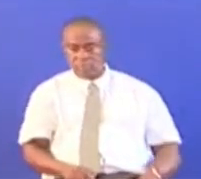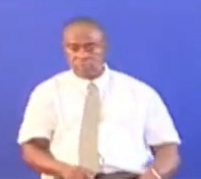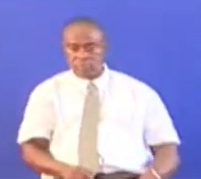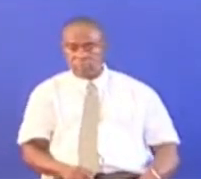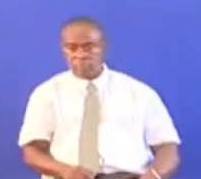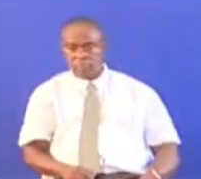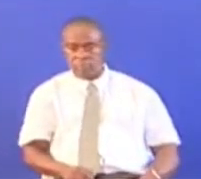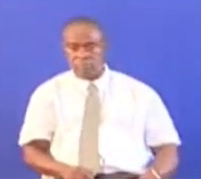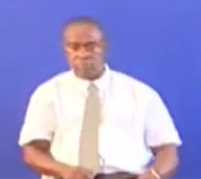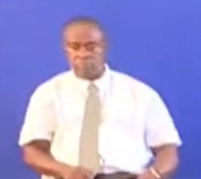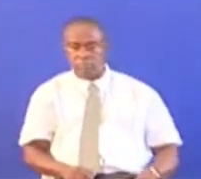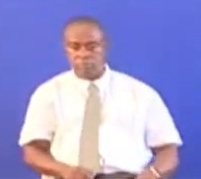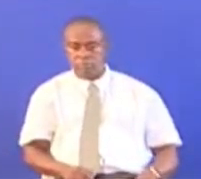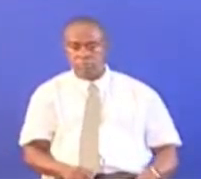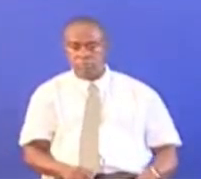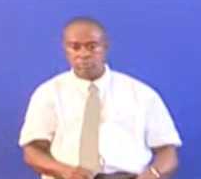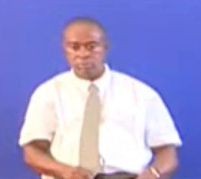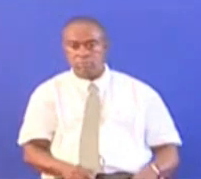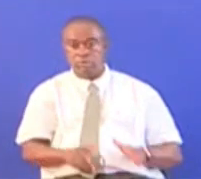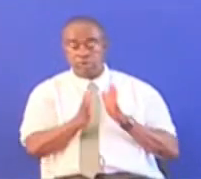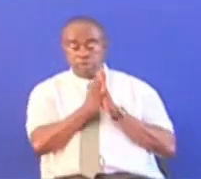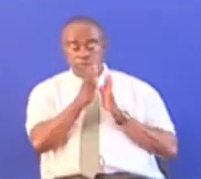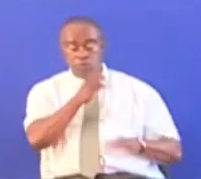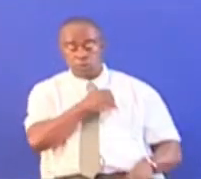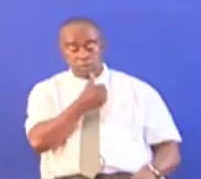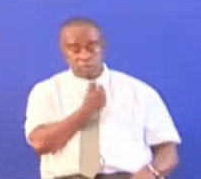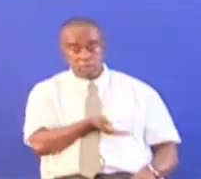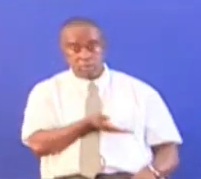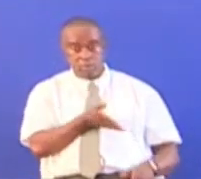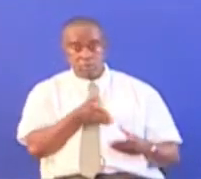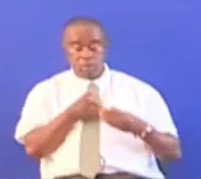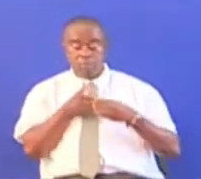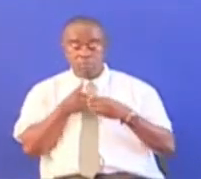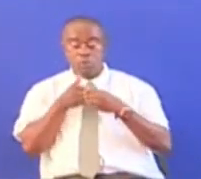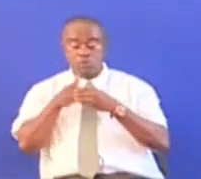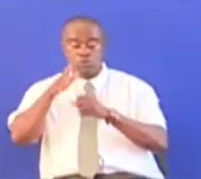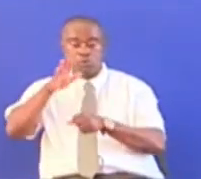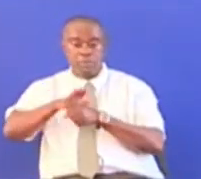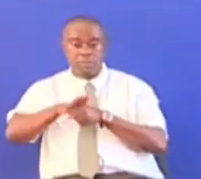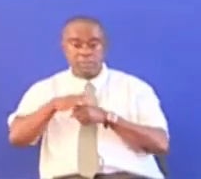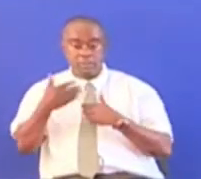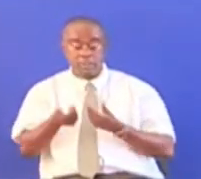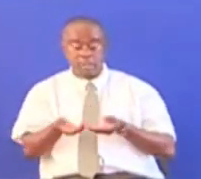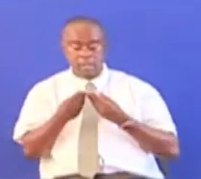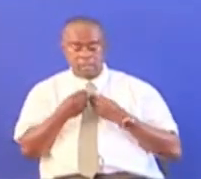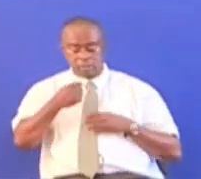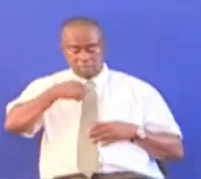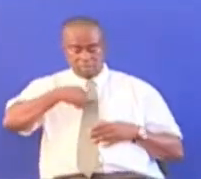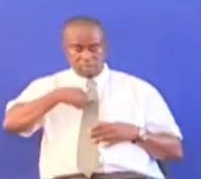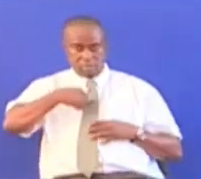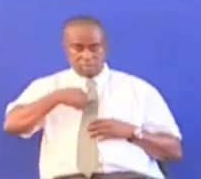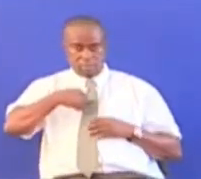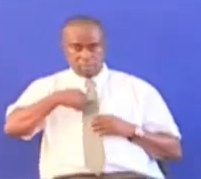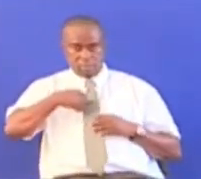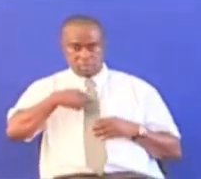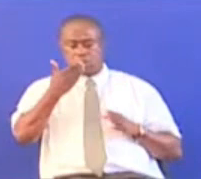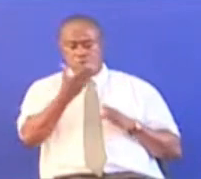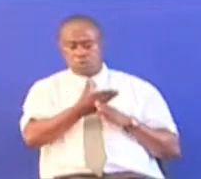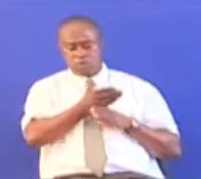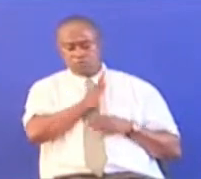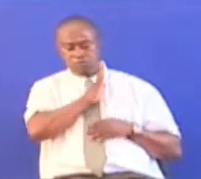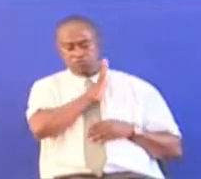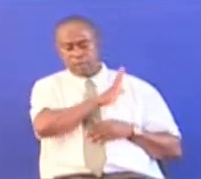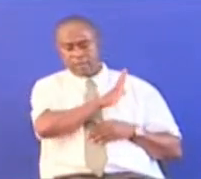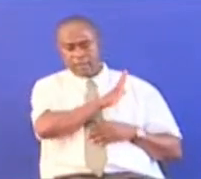Nimshukuru pia mheshimiwa waziri kwa miongozo mingi ambayo amekuwa akinipa. Mamangu experience yake na